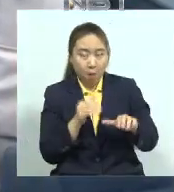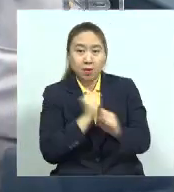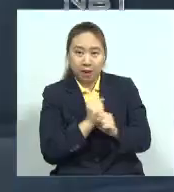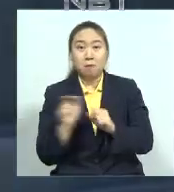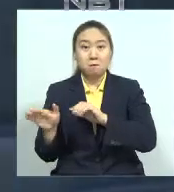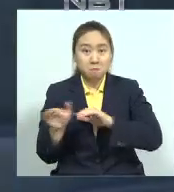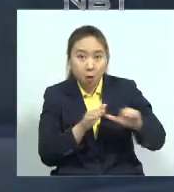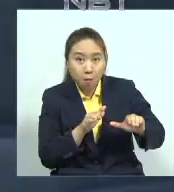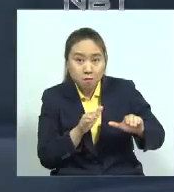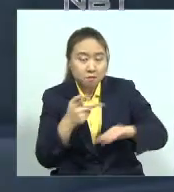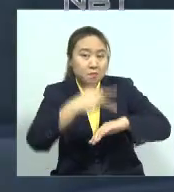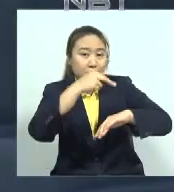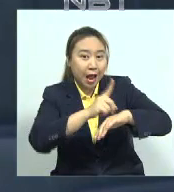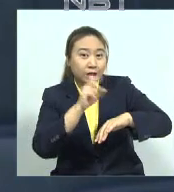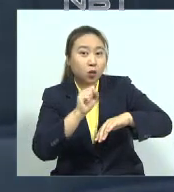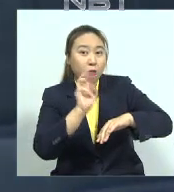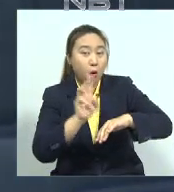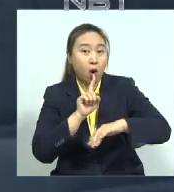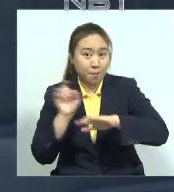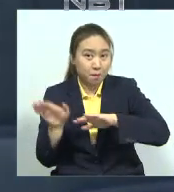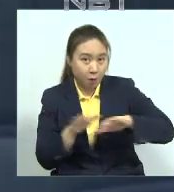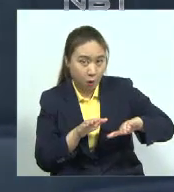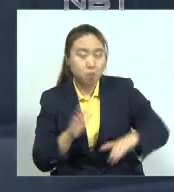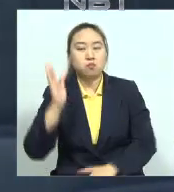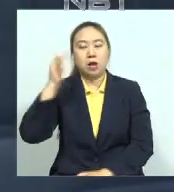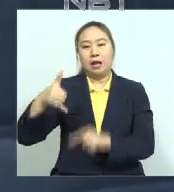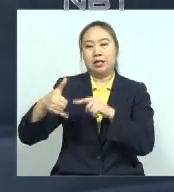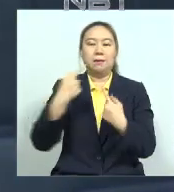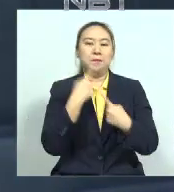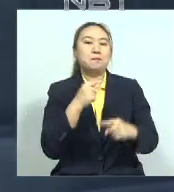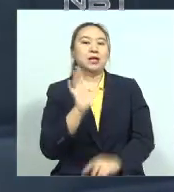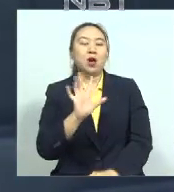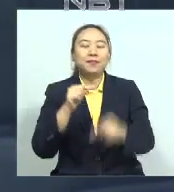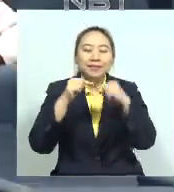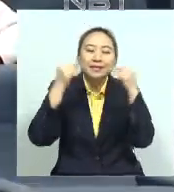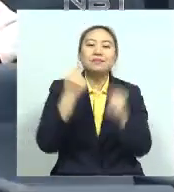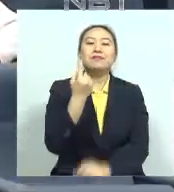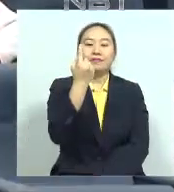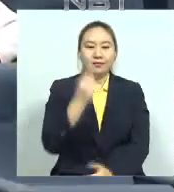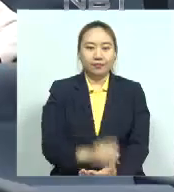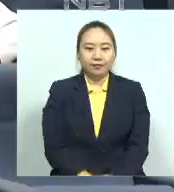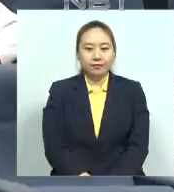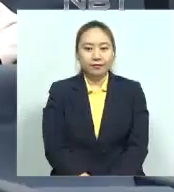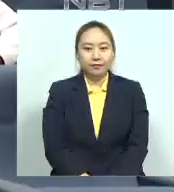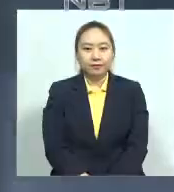ที่เป็นประธานวุฒิสภานายพลเพชรไม่ได้ตอบอะไรนะครับเพียงแต่ยิ้มเท่านั้นครับ